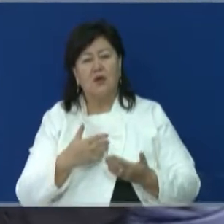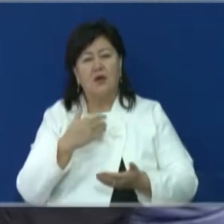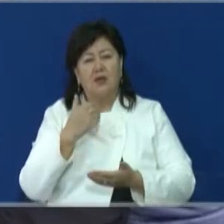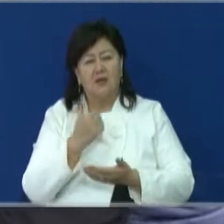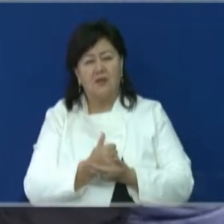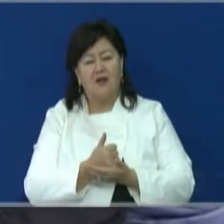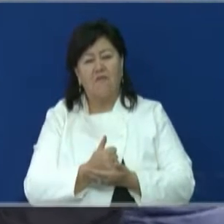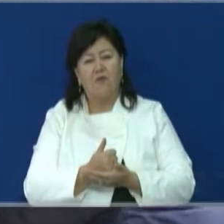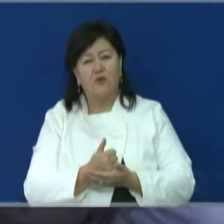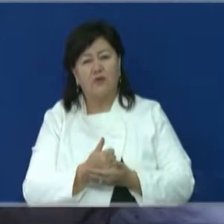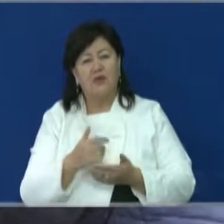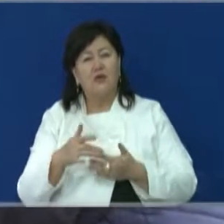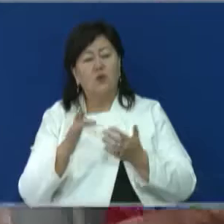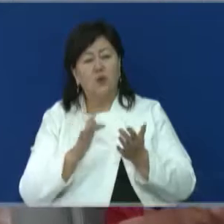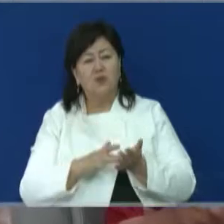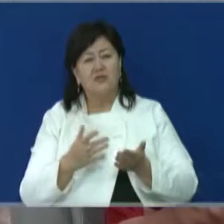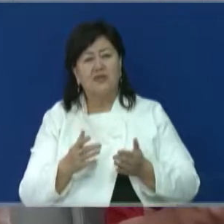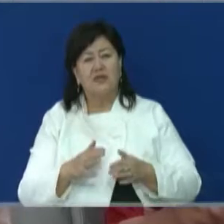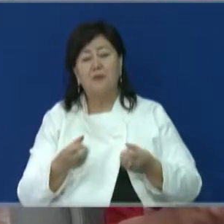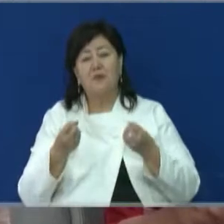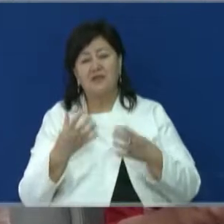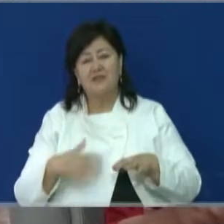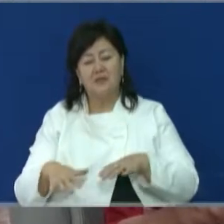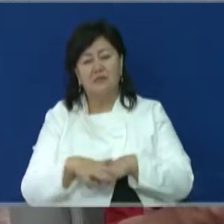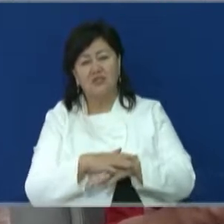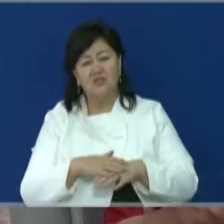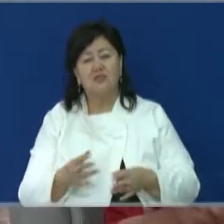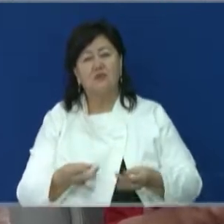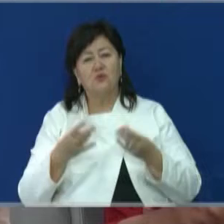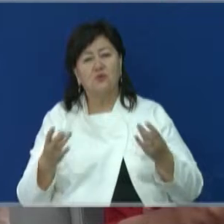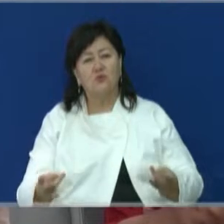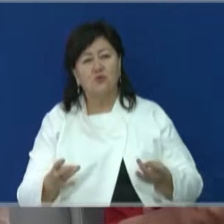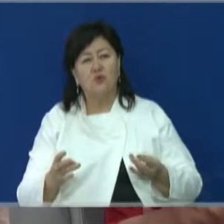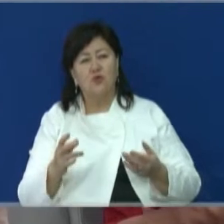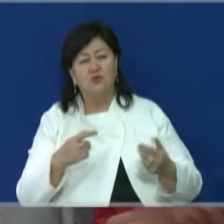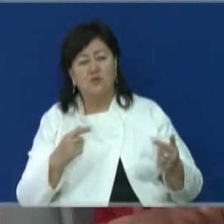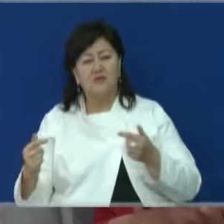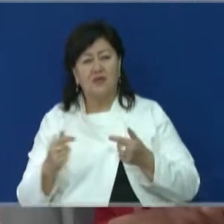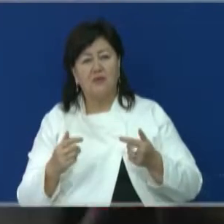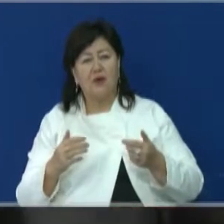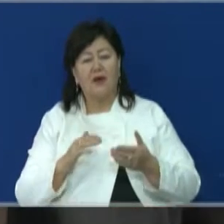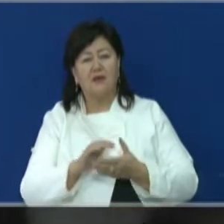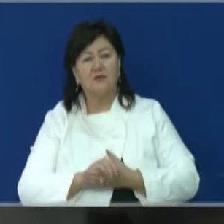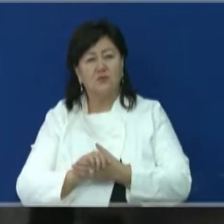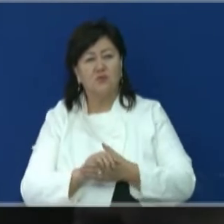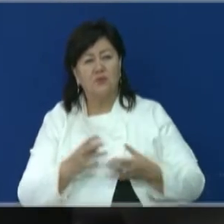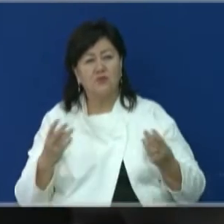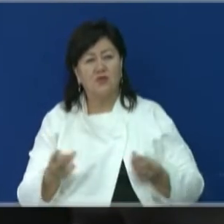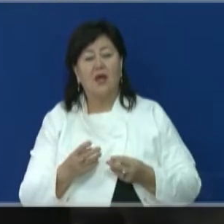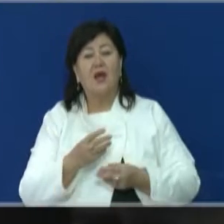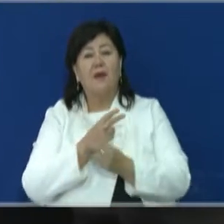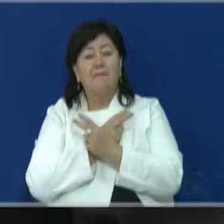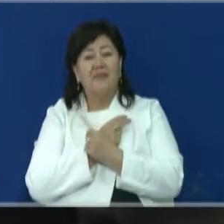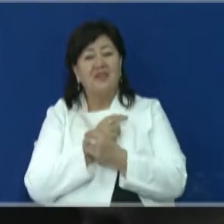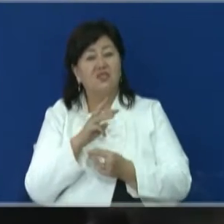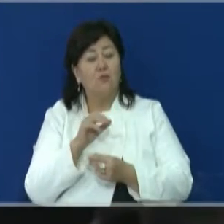шеткері аумақтарда орналасқан елді мекендерде қала әкімінің өкілдері жұмыс істейтін болады. Айта кетейік, жиын кезінде қала әкіміне Мұрат саяжай тұрғындары